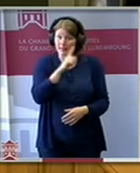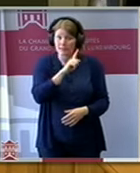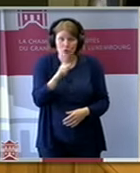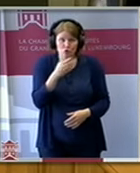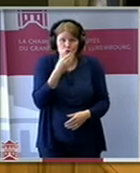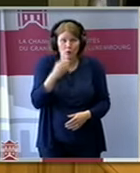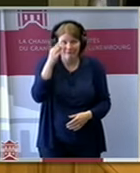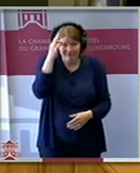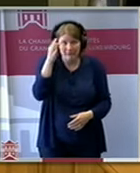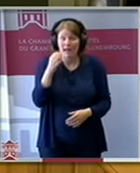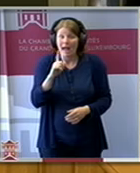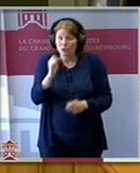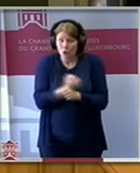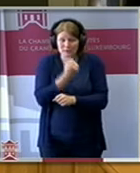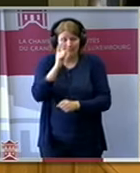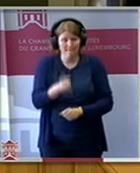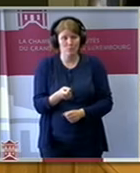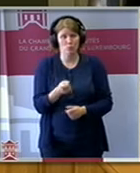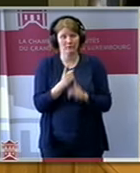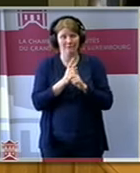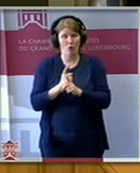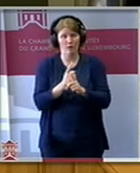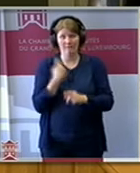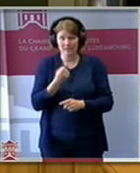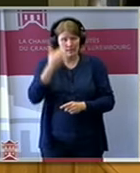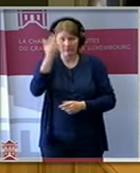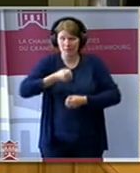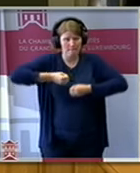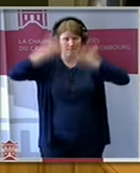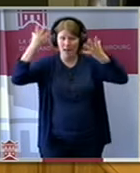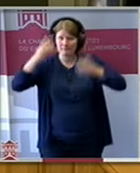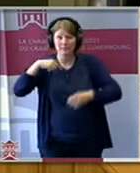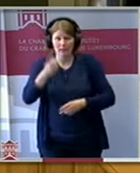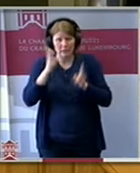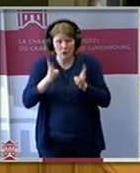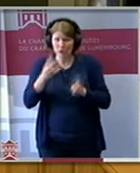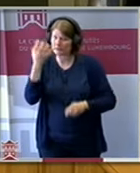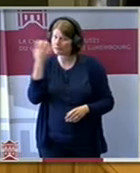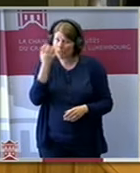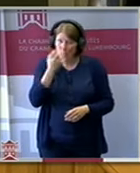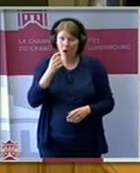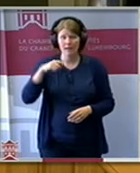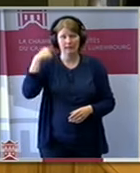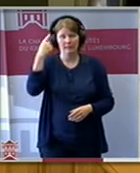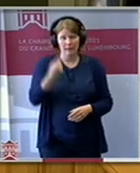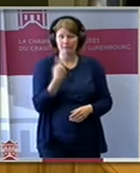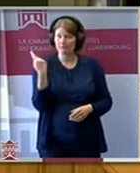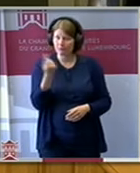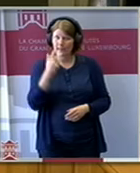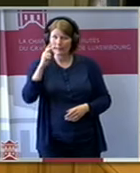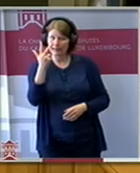schon den Eindruck, weil sonst, ich denke, gehen wir richtig Rosen. Und ich denke, muss man dann den dritten Pouvoir frohen, wie es